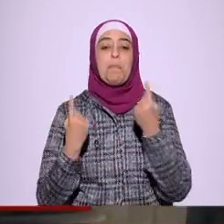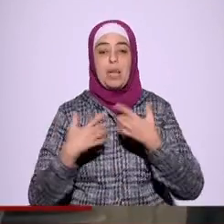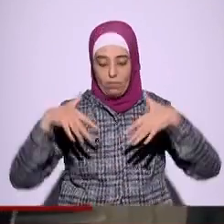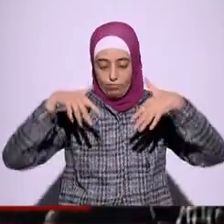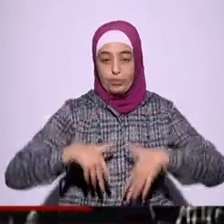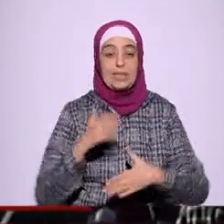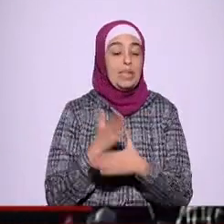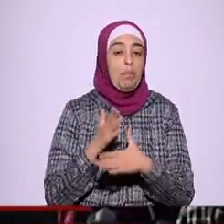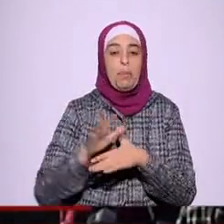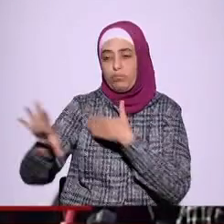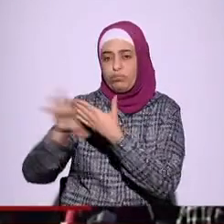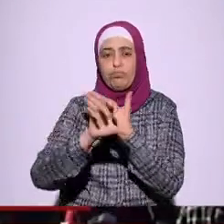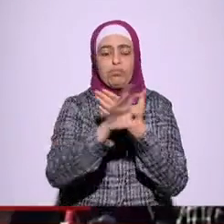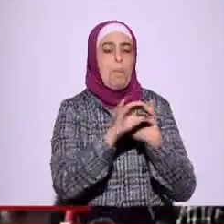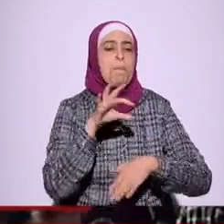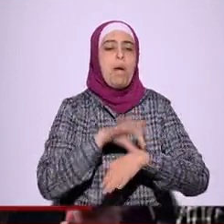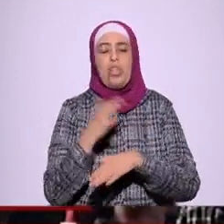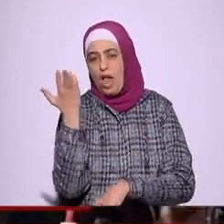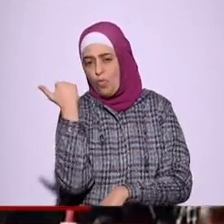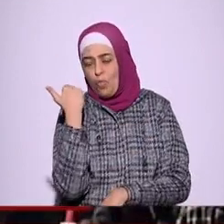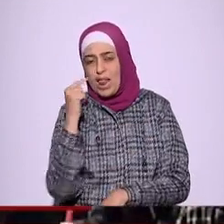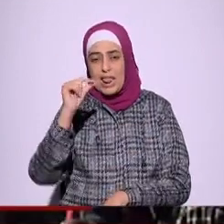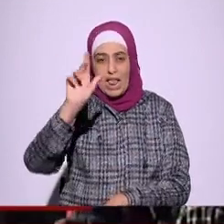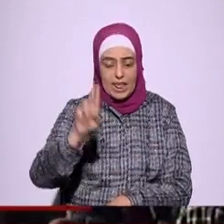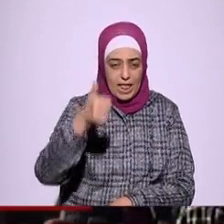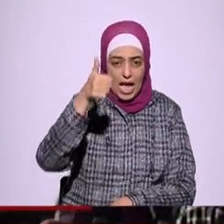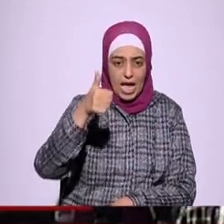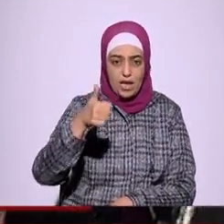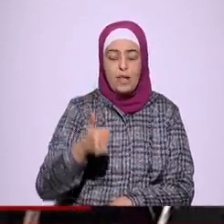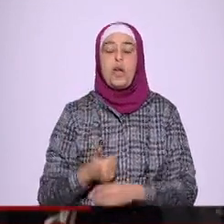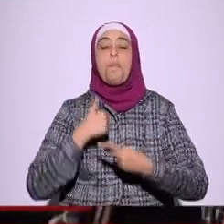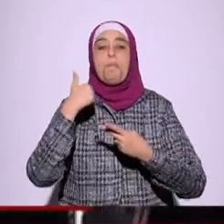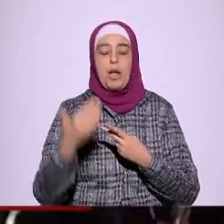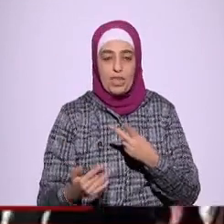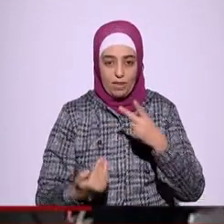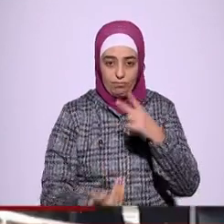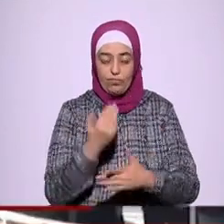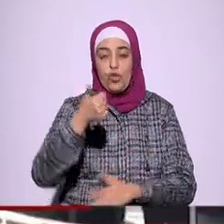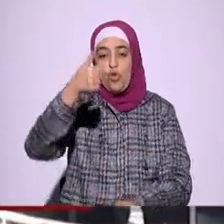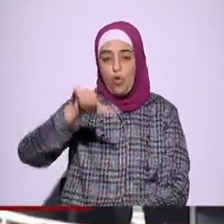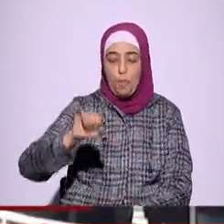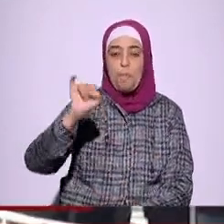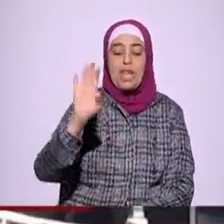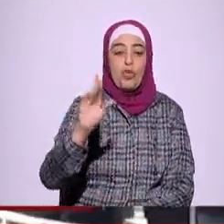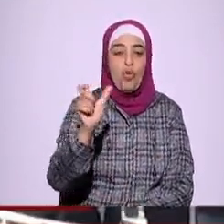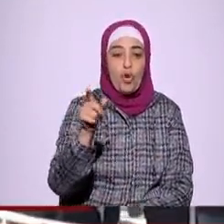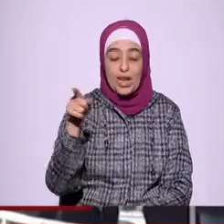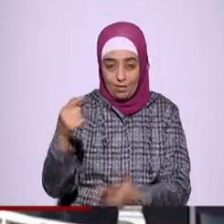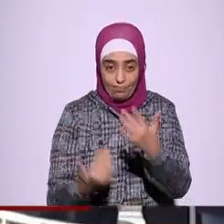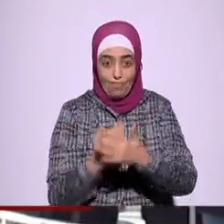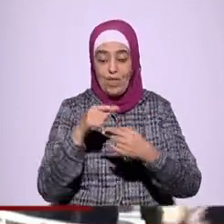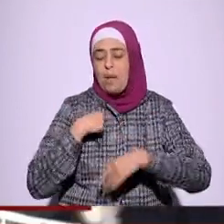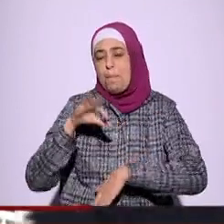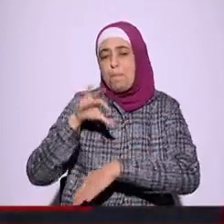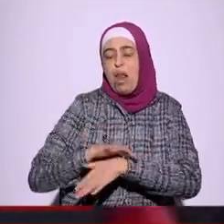بمعنى أنه أصيب بالمتحور بيتا الذي خرج من عندهم وجاء بعدها الدلتا والآن يخرج الأوميكرون